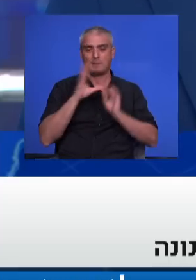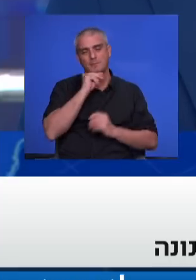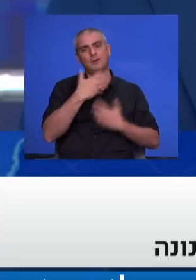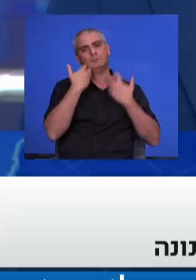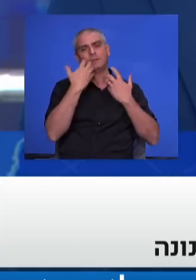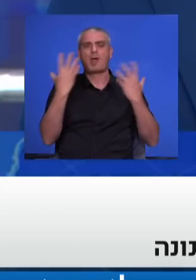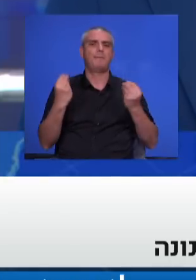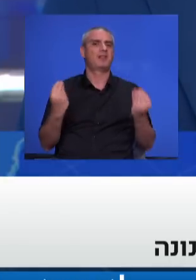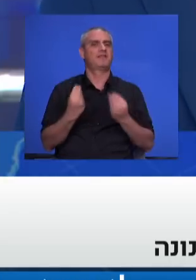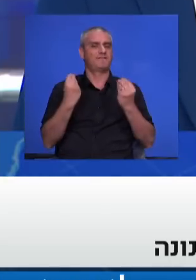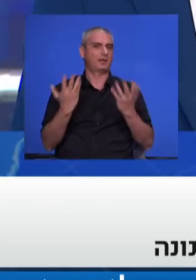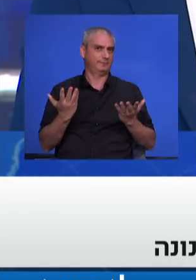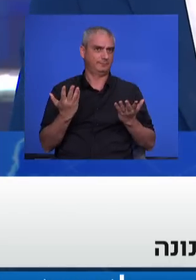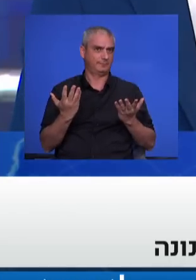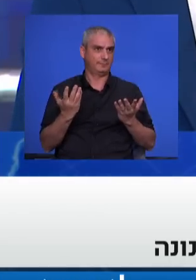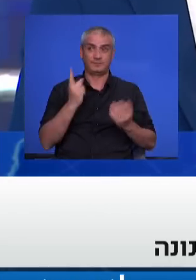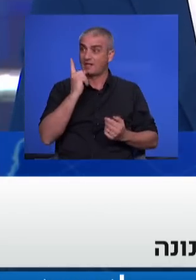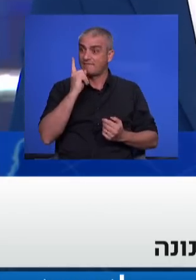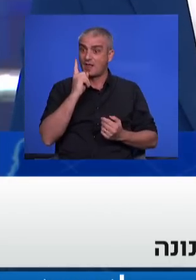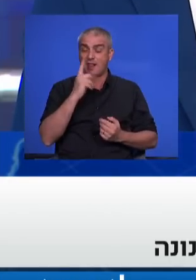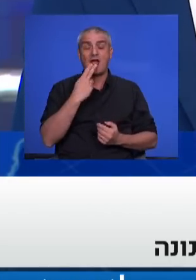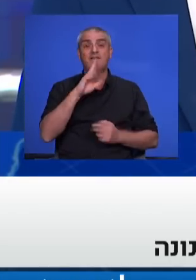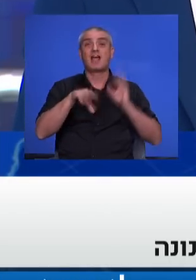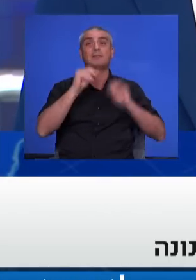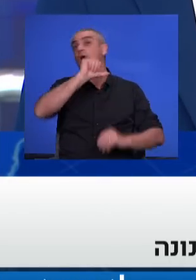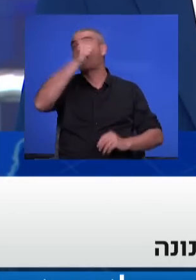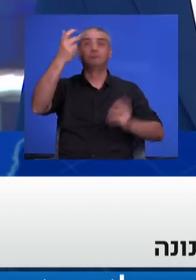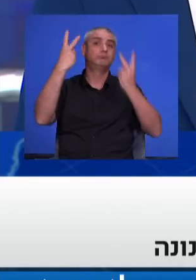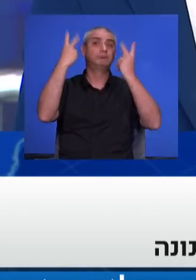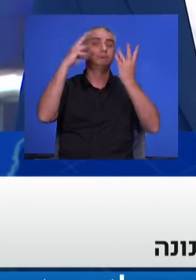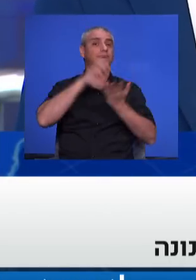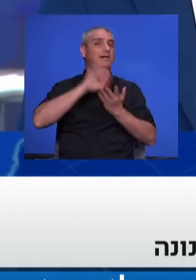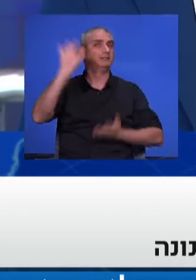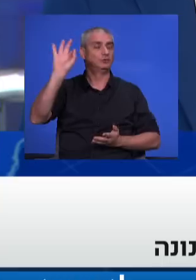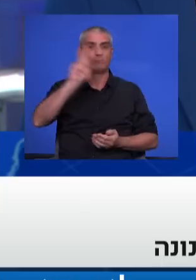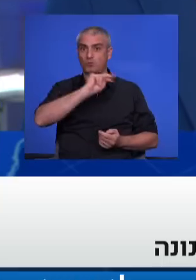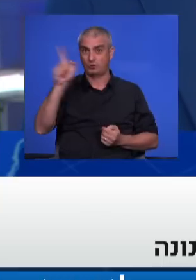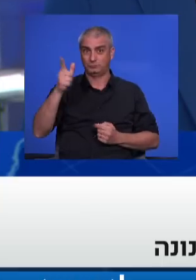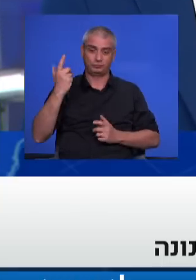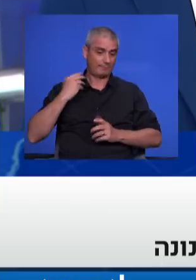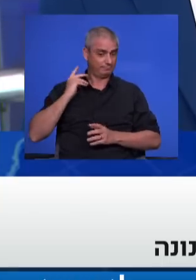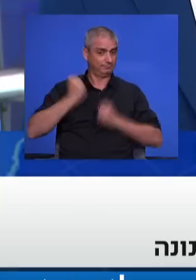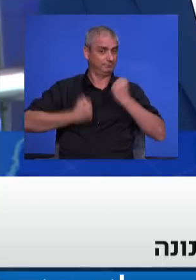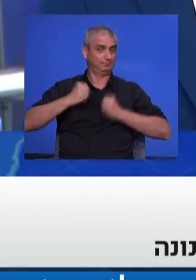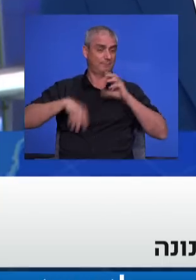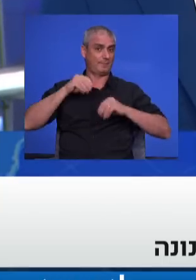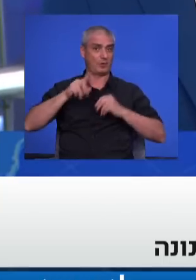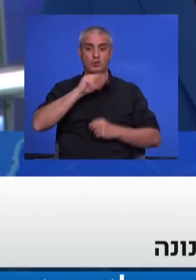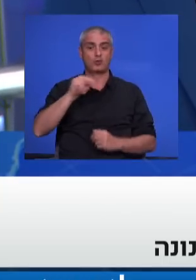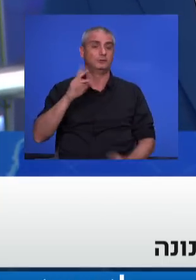הרבה מאוד דברים מואב. אבל על הבטחת הבחירות המרכזית שלהם, הנושא שעליו הם רצו, הנושא